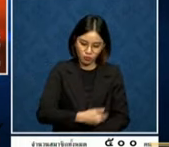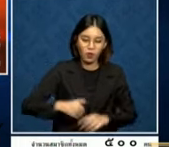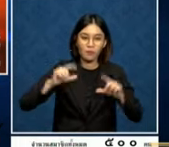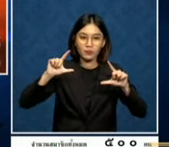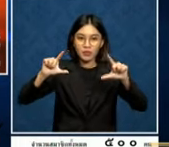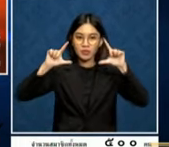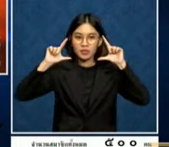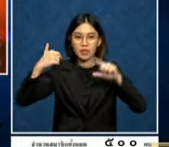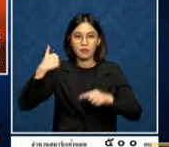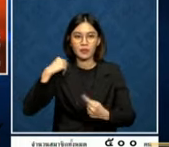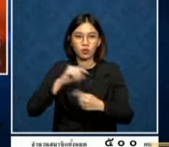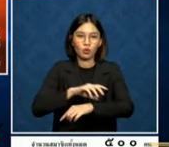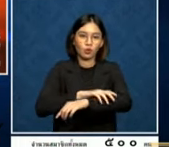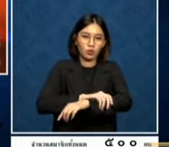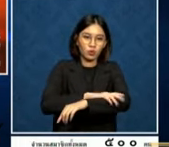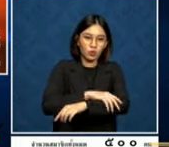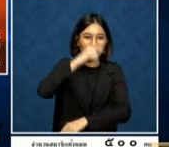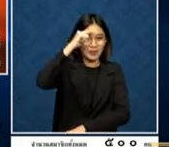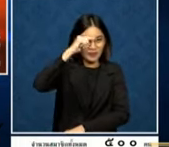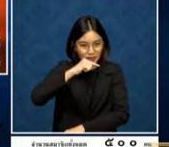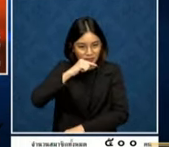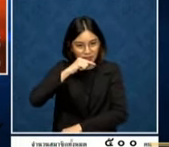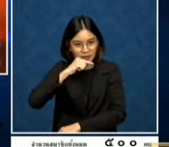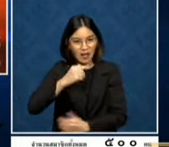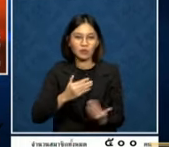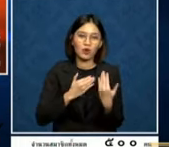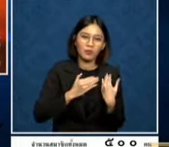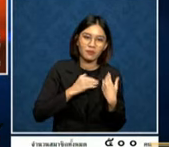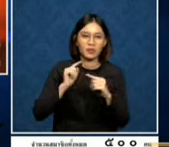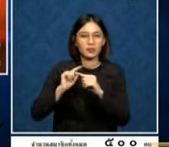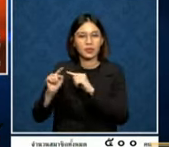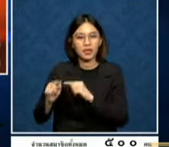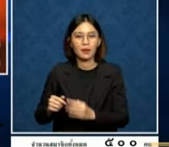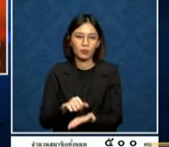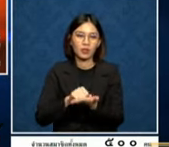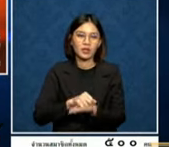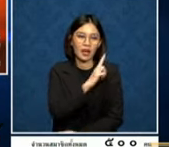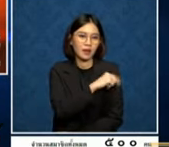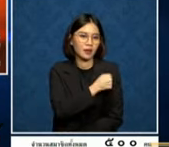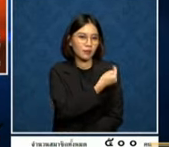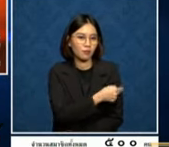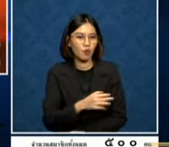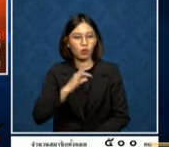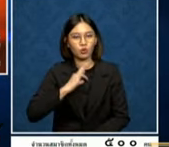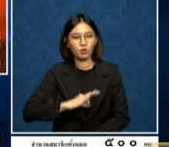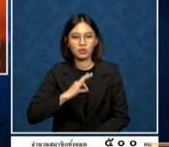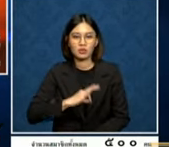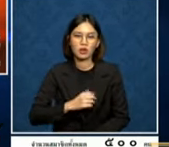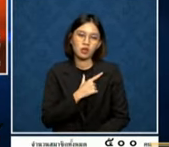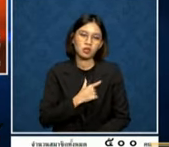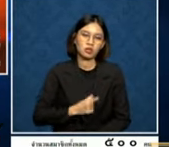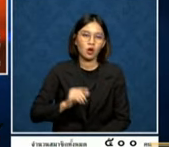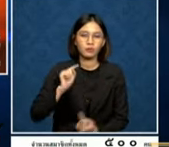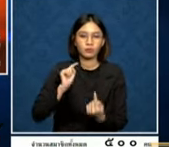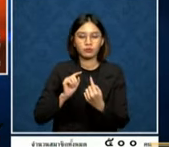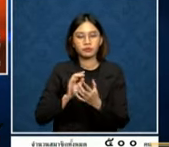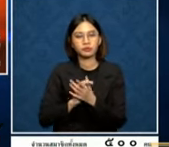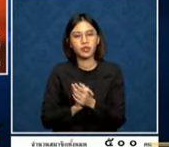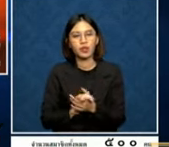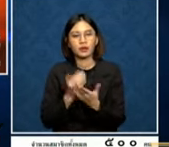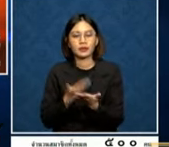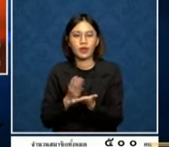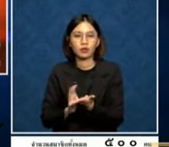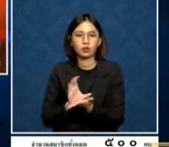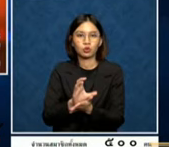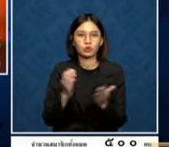เสียงค่ะเช่นการนวดไทยสปาและบริการด้านสาธารณสุขนะคะที่สร้างความประทับใจให้กับชาวต่างชาติดังนั้นการลง